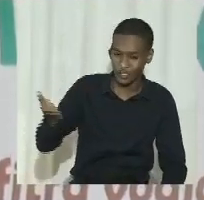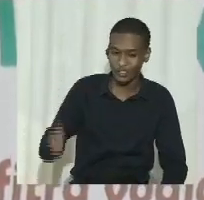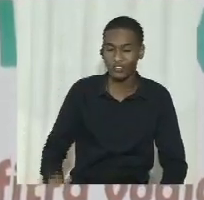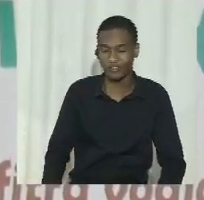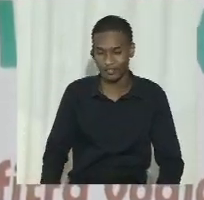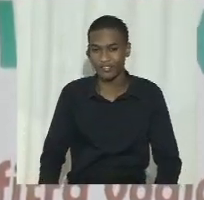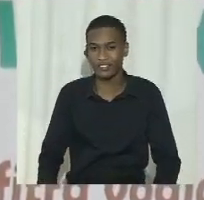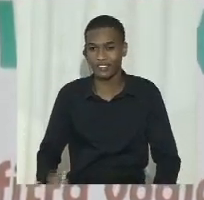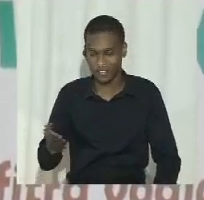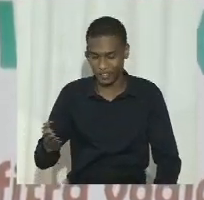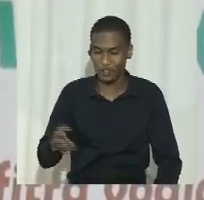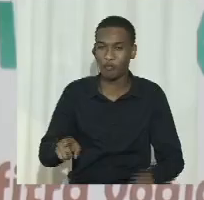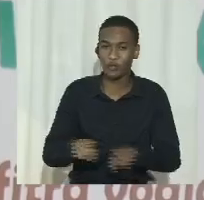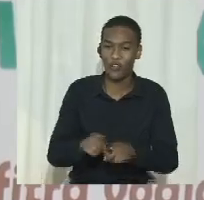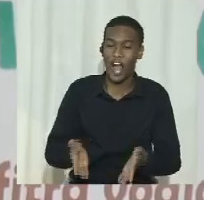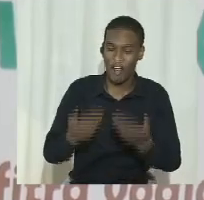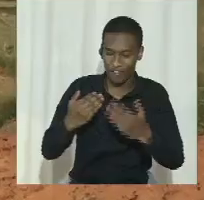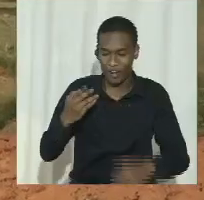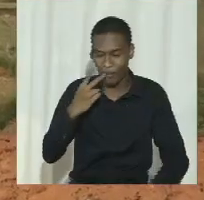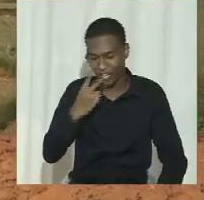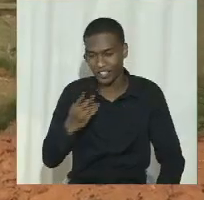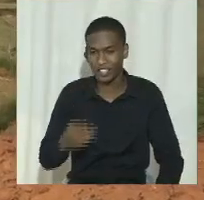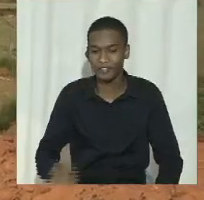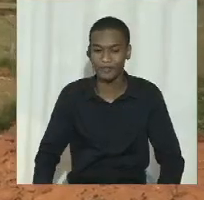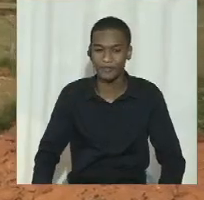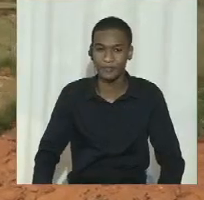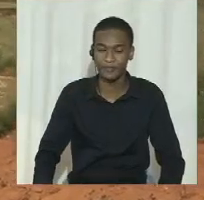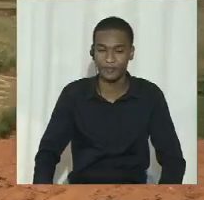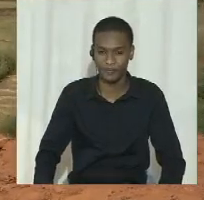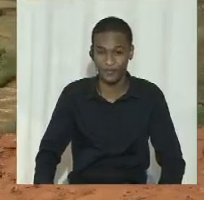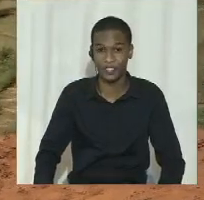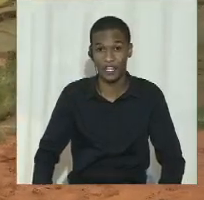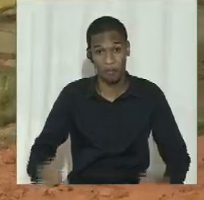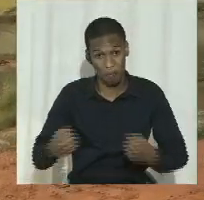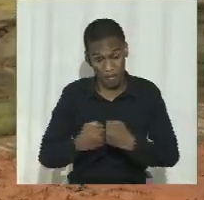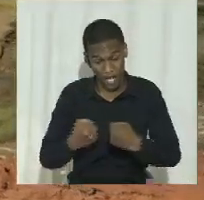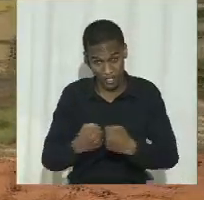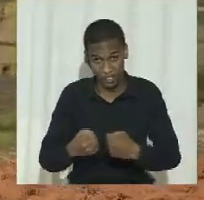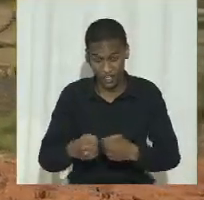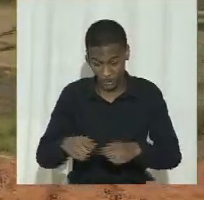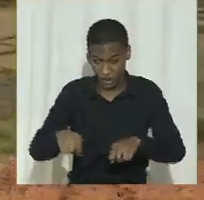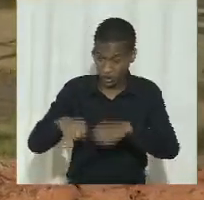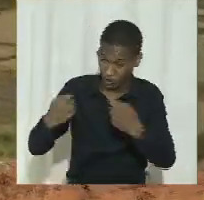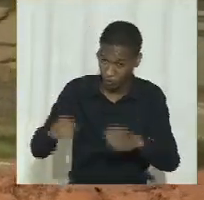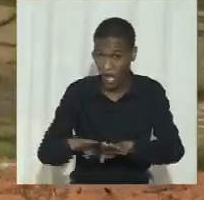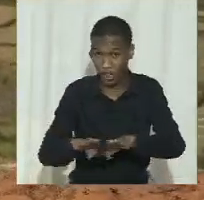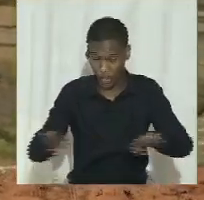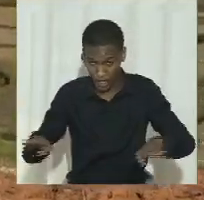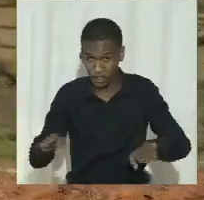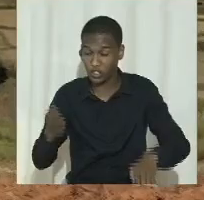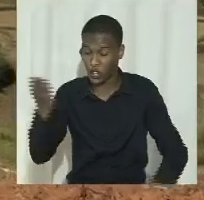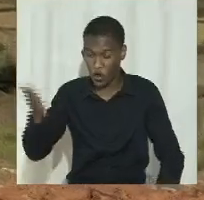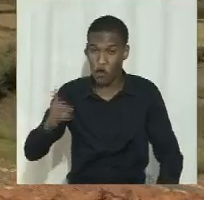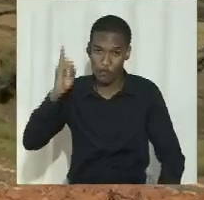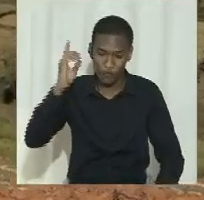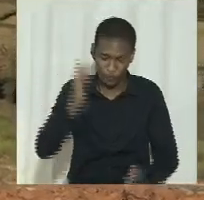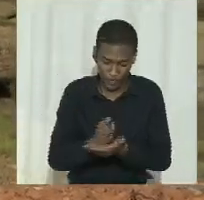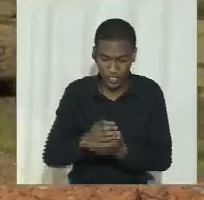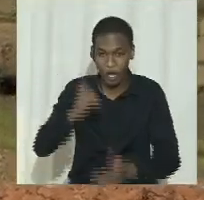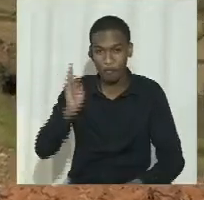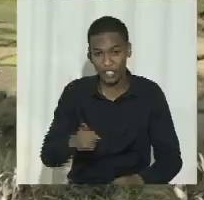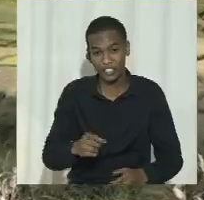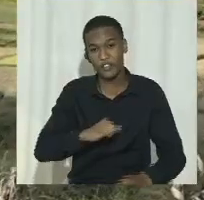hoe lofahinjafy isika. Iadina amin'izay fahasimbany tany izay dia misy ny fiaramiaso amin'ny ministeran'ny tontolo iainana